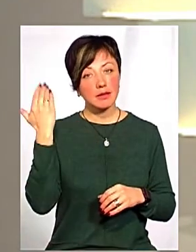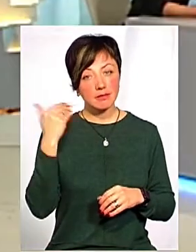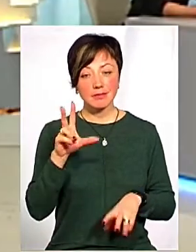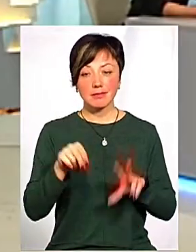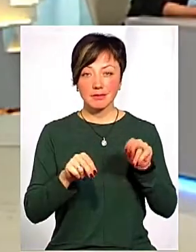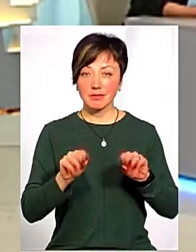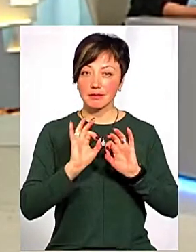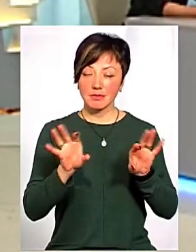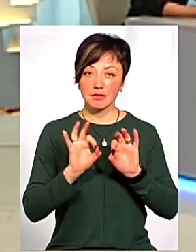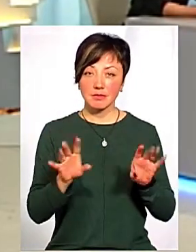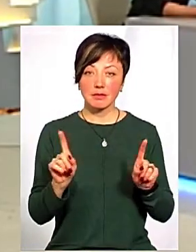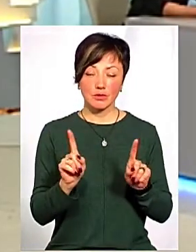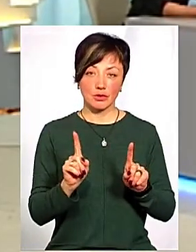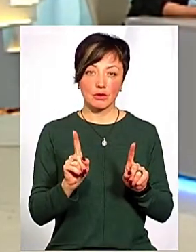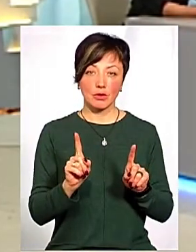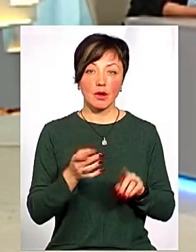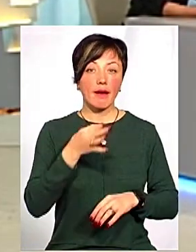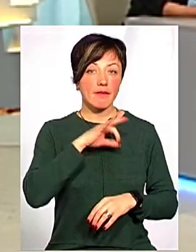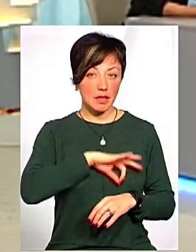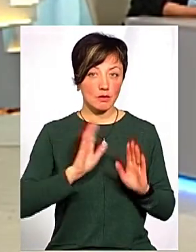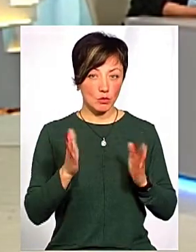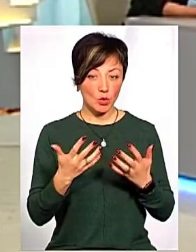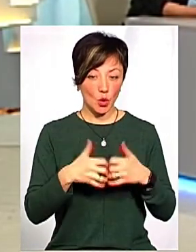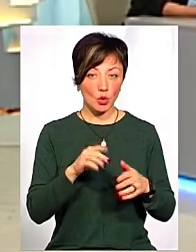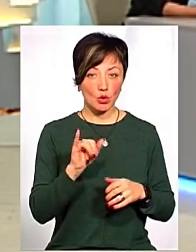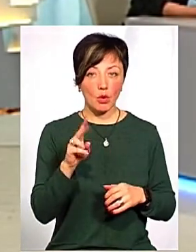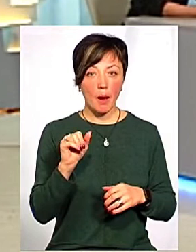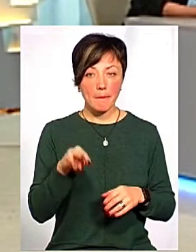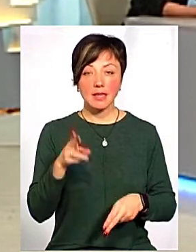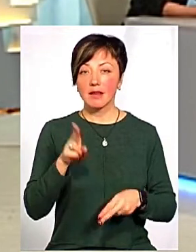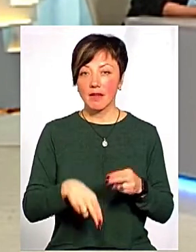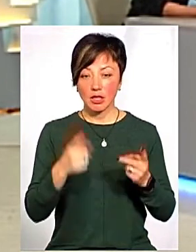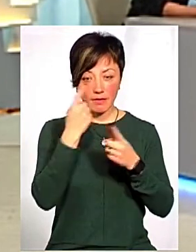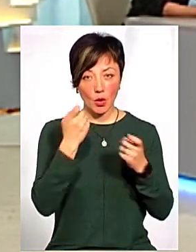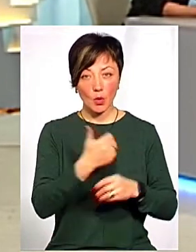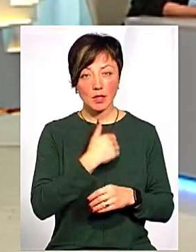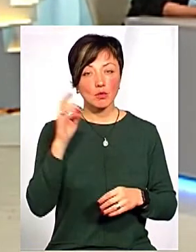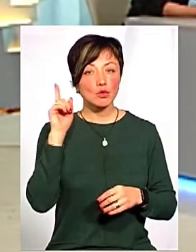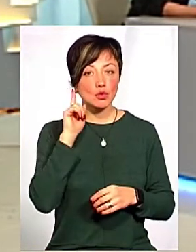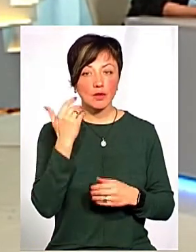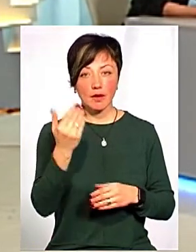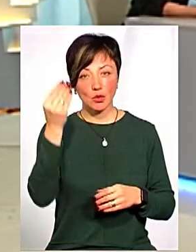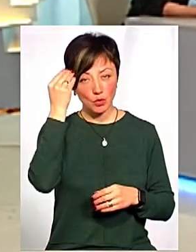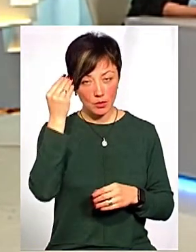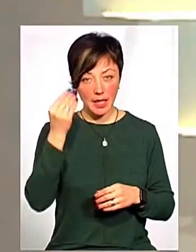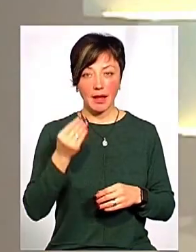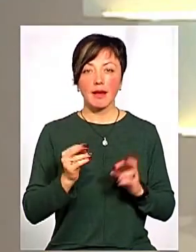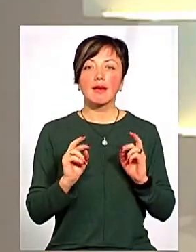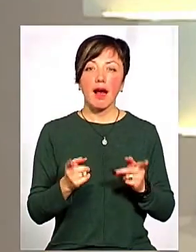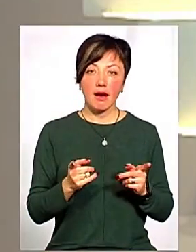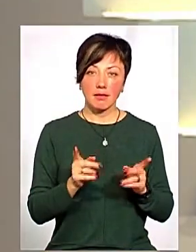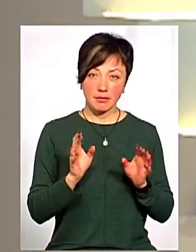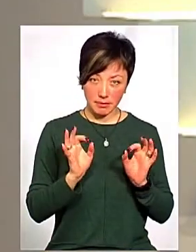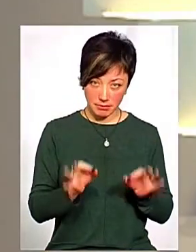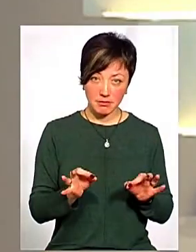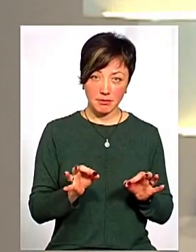сподівання ваші колеги, що от ефективними будуть труками. От зараз під завершення ефіру хотілося почути ваші думки. От наскільки